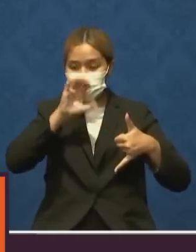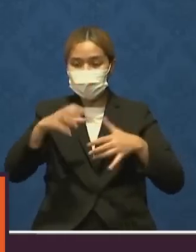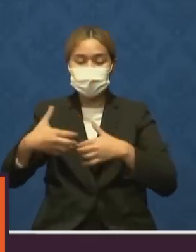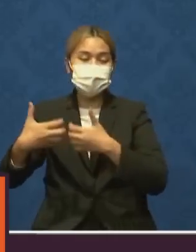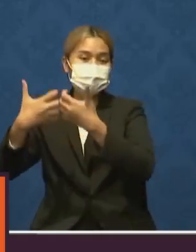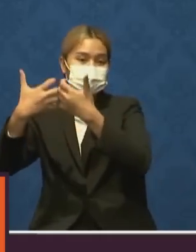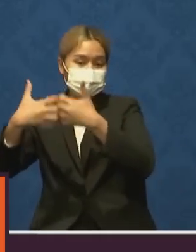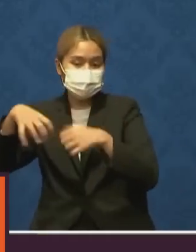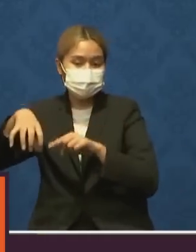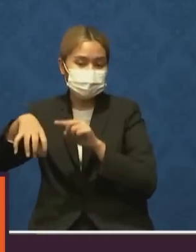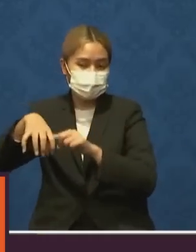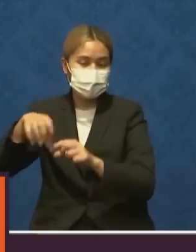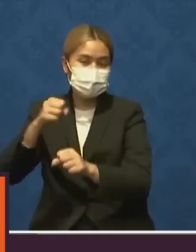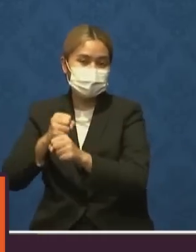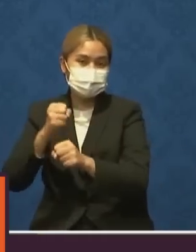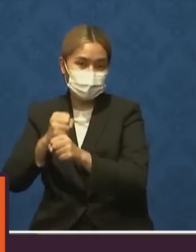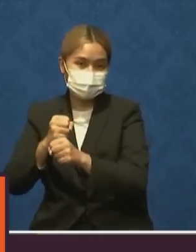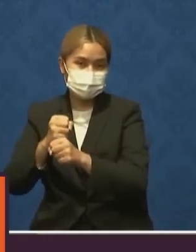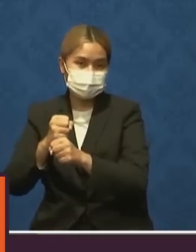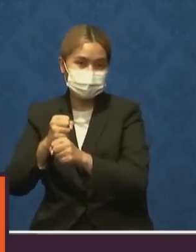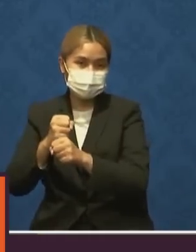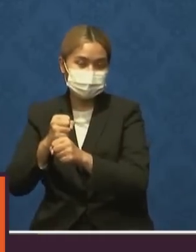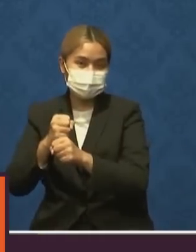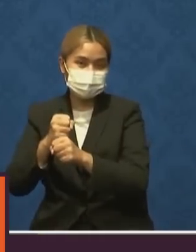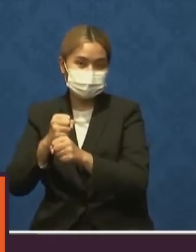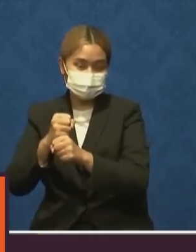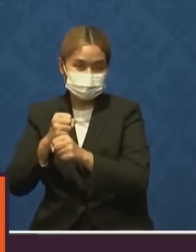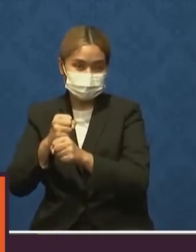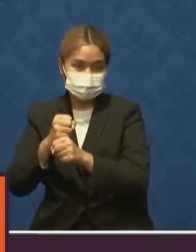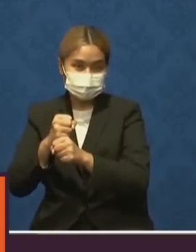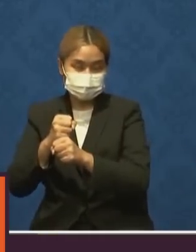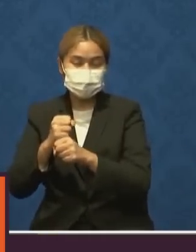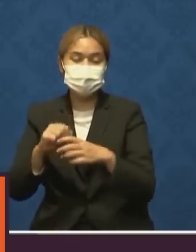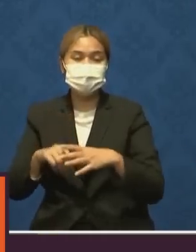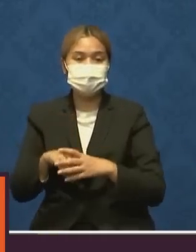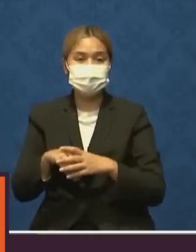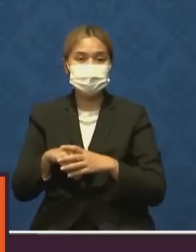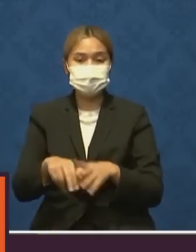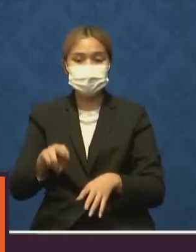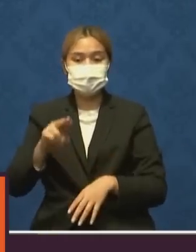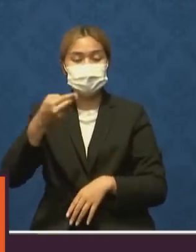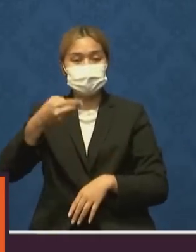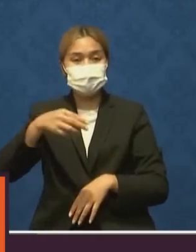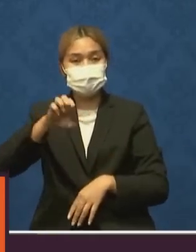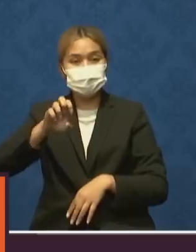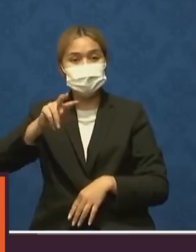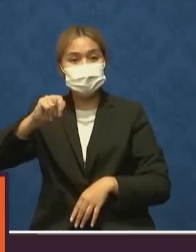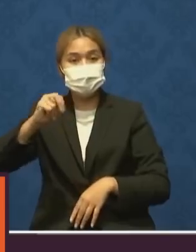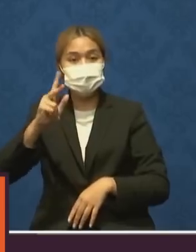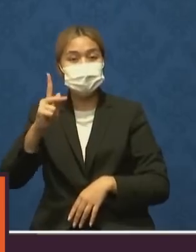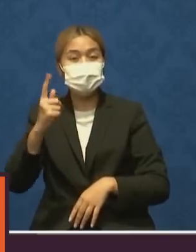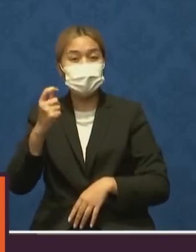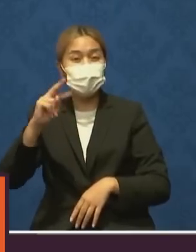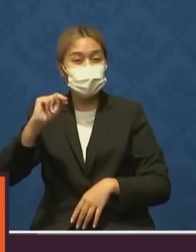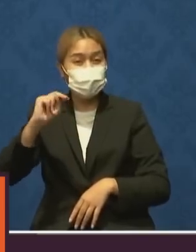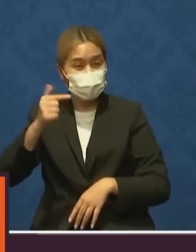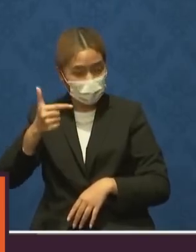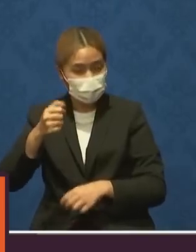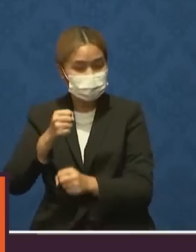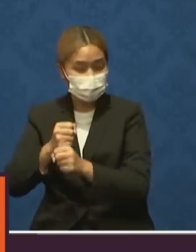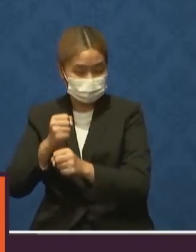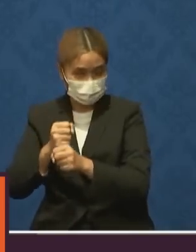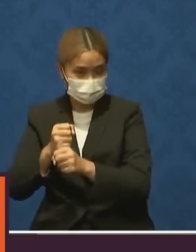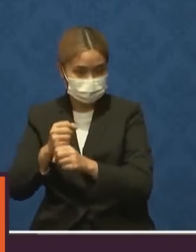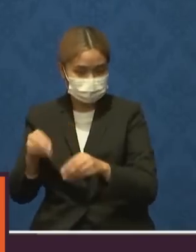ซืขายกัโไ้ฟาหนกองซึเปเครอบริษัท Large Groupเป็โงไ้ฟาขนดใหญ่ครั1,400 mWแ่นอนมาด้วย